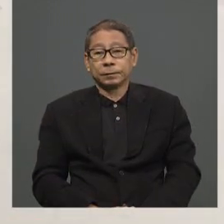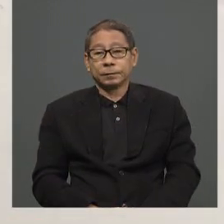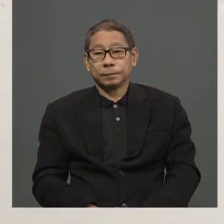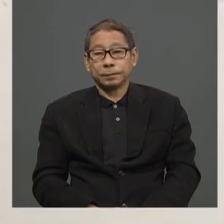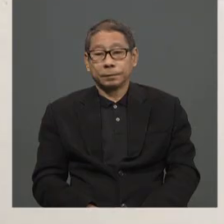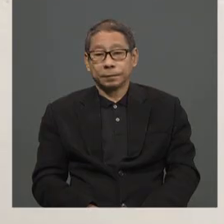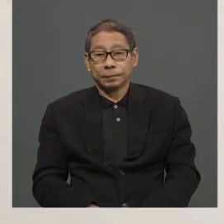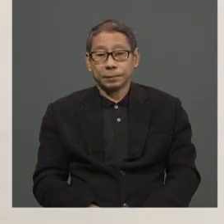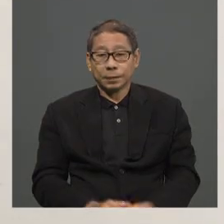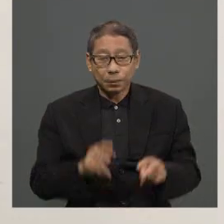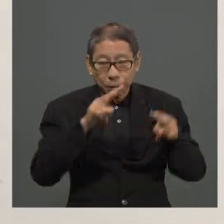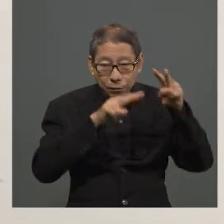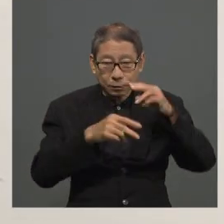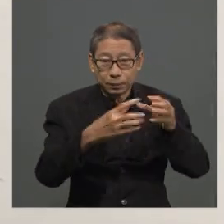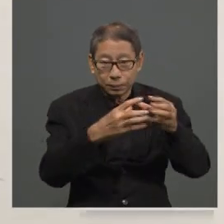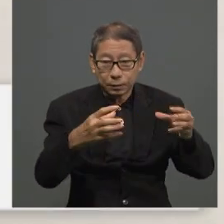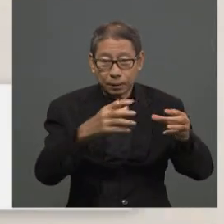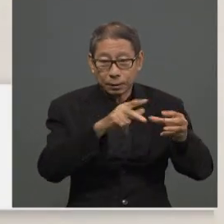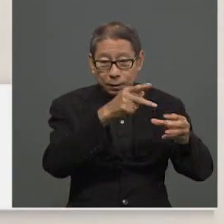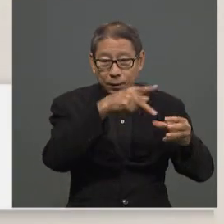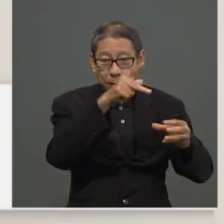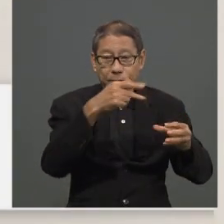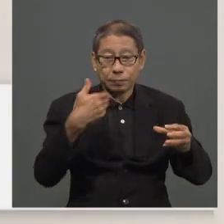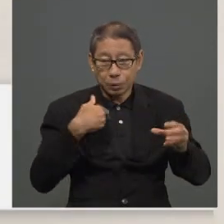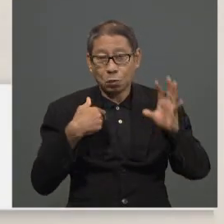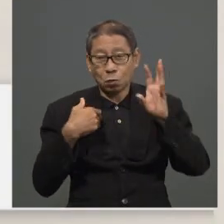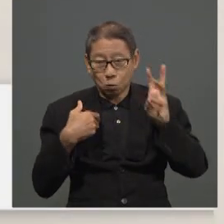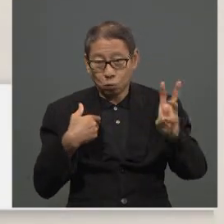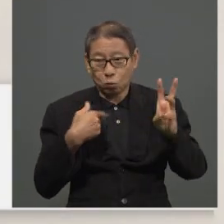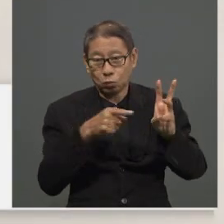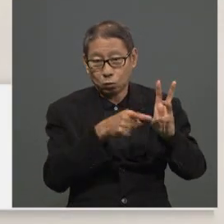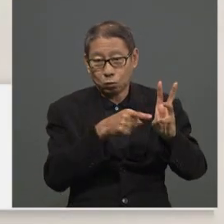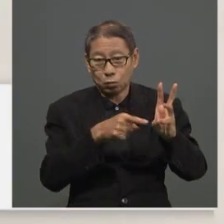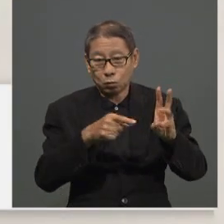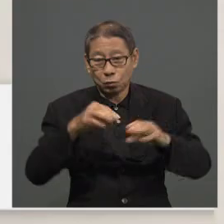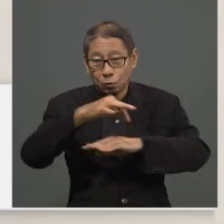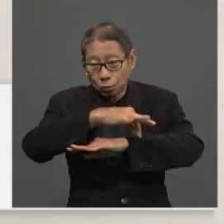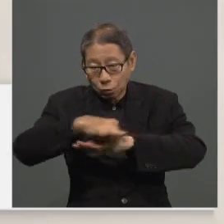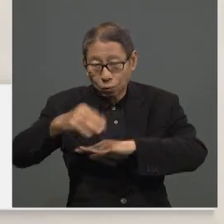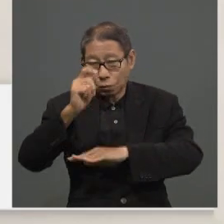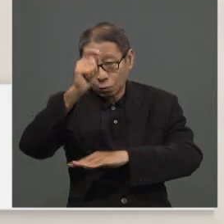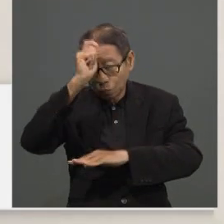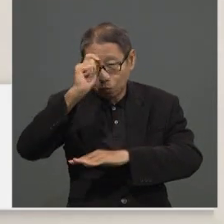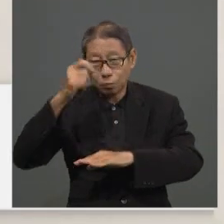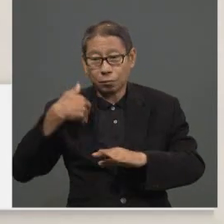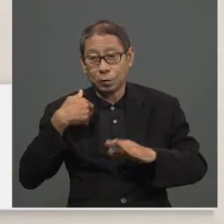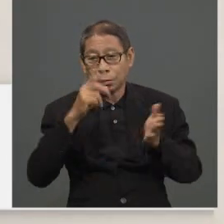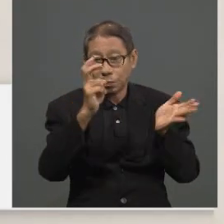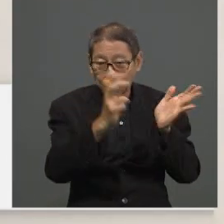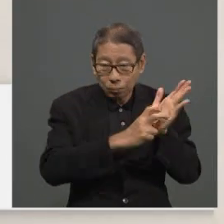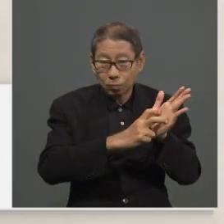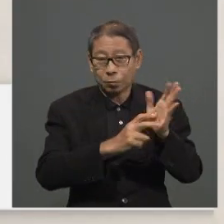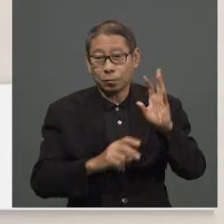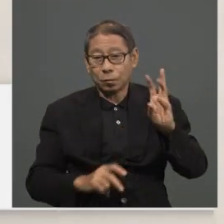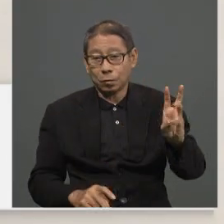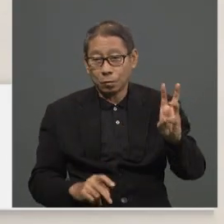ตรวจถังแก๊สเนี่ยมีกี่ถังคะ ตรวจถังแก๊สเนี่ยมี6ถังค่ะแล้ววิศวกรรับรองมาก็6แล้วที่ช่างตรวจสภาพเนี่ย